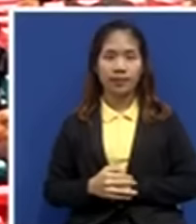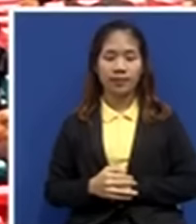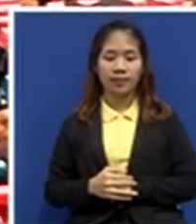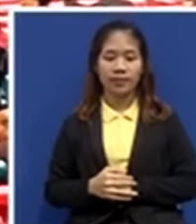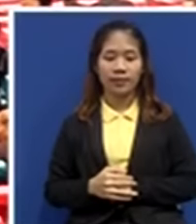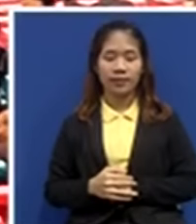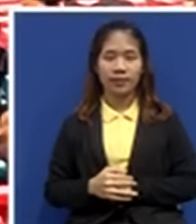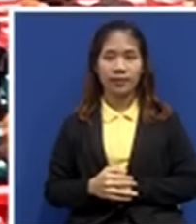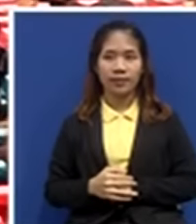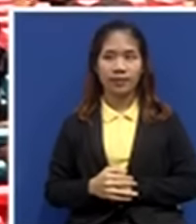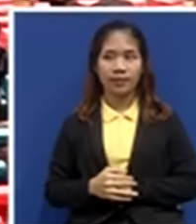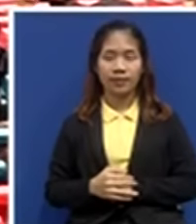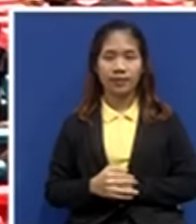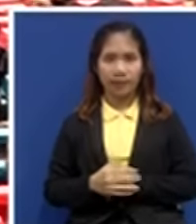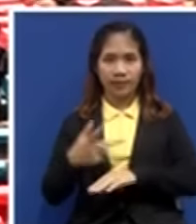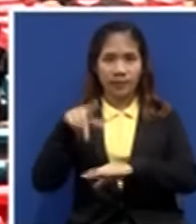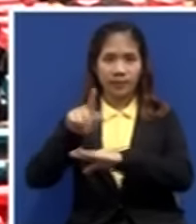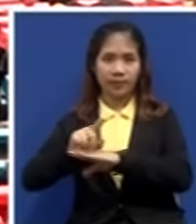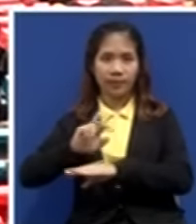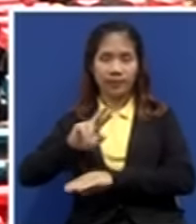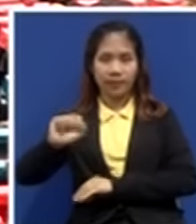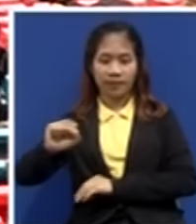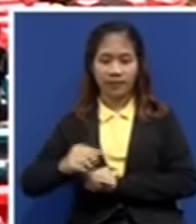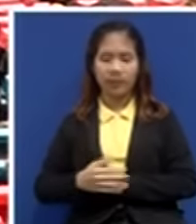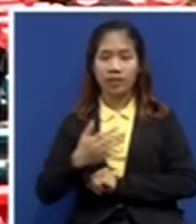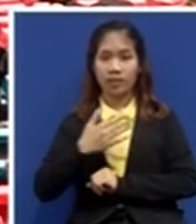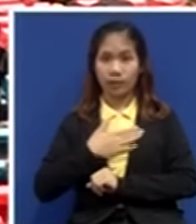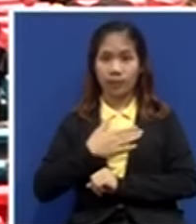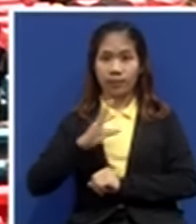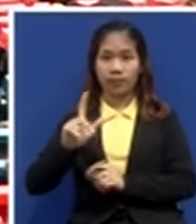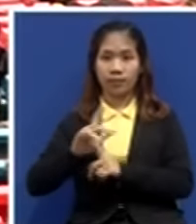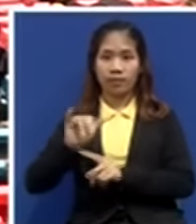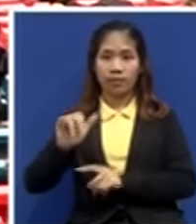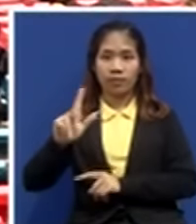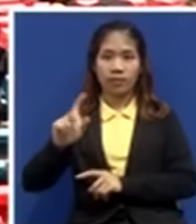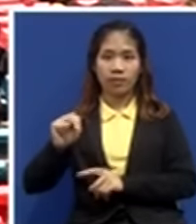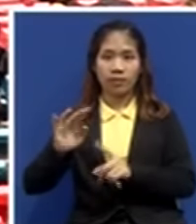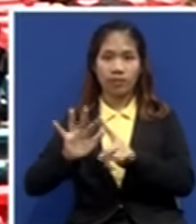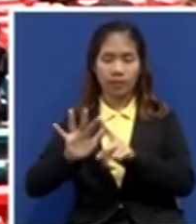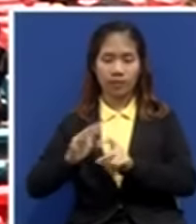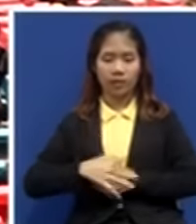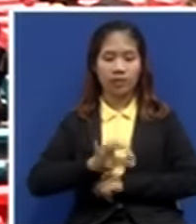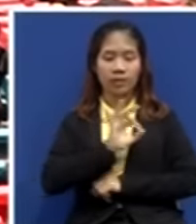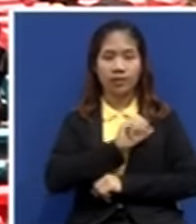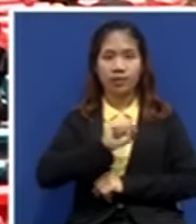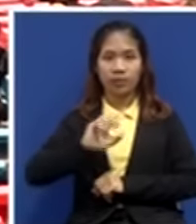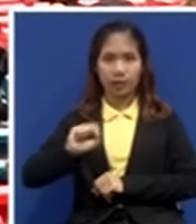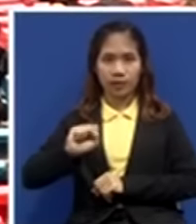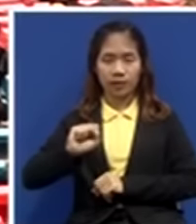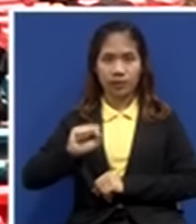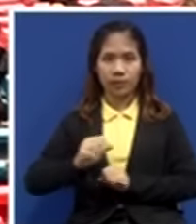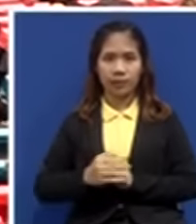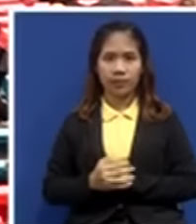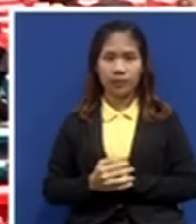กับเรียนท่านประธานรัฐสภาที่เคารพ กับผมชัยชนะเดชโชสมาชิกสภาผู้แทนราษฎ